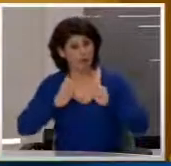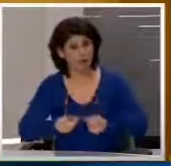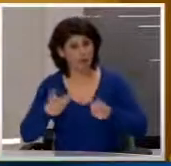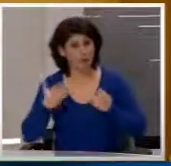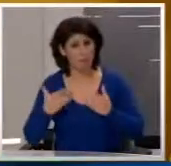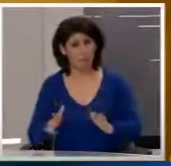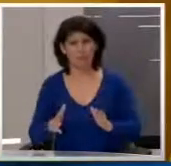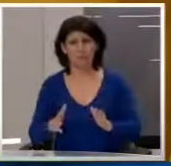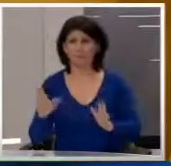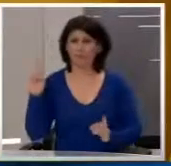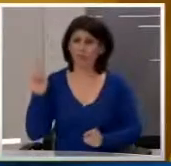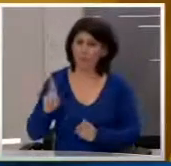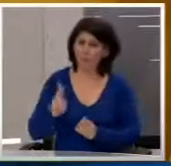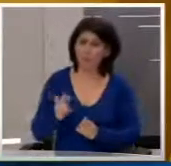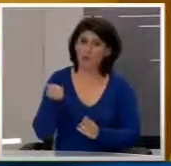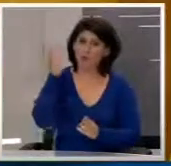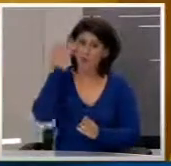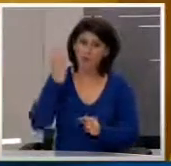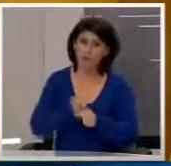αποφάσεις για να μειώσουμε τα φάρμακα,